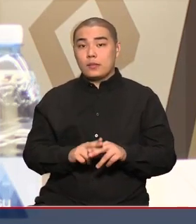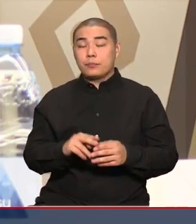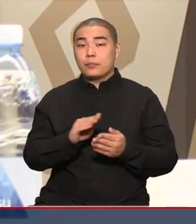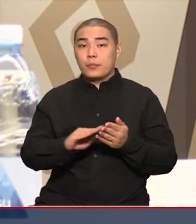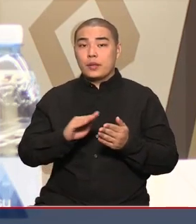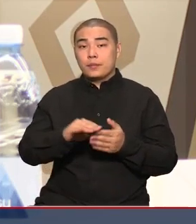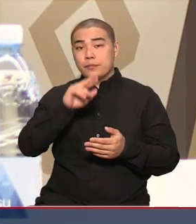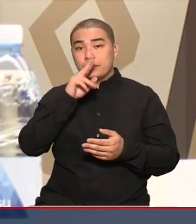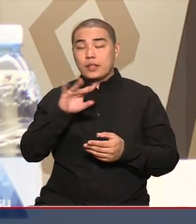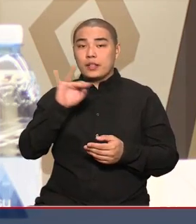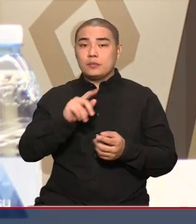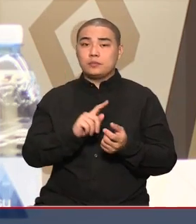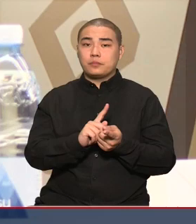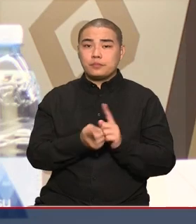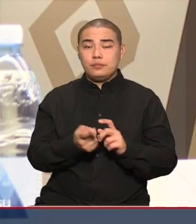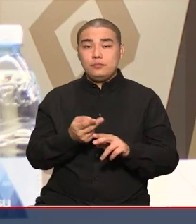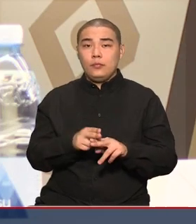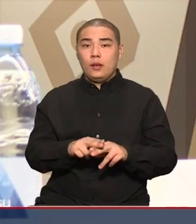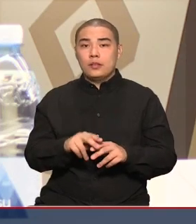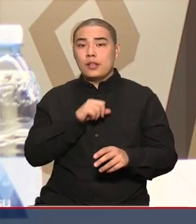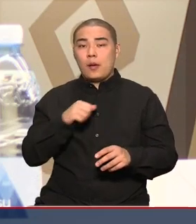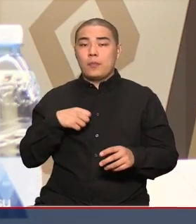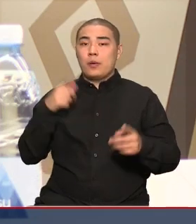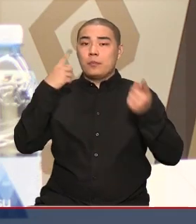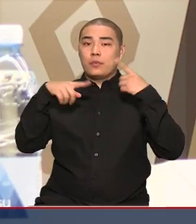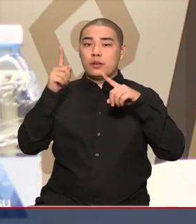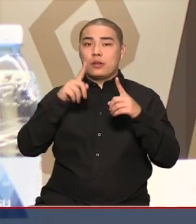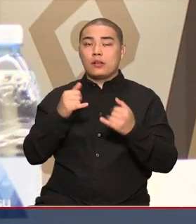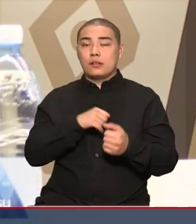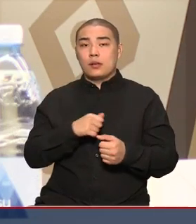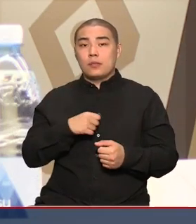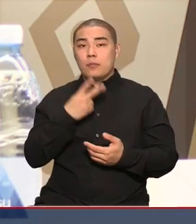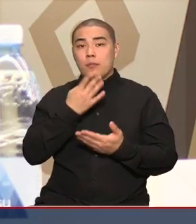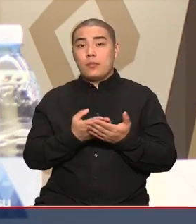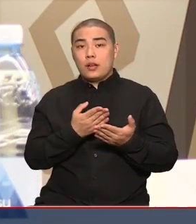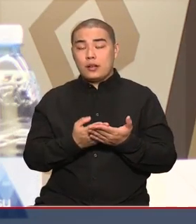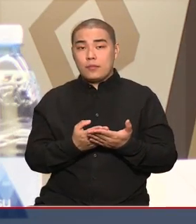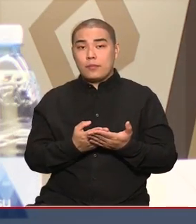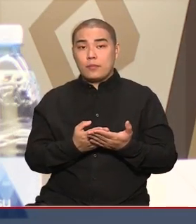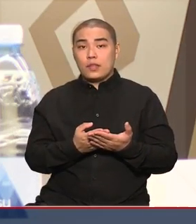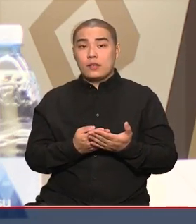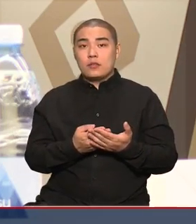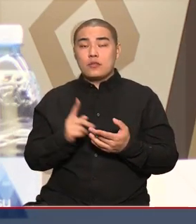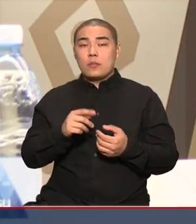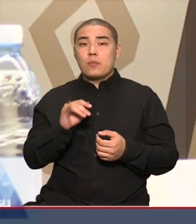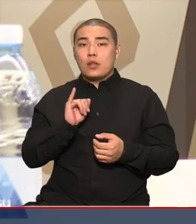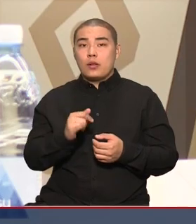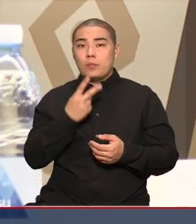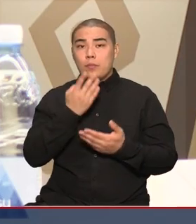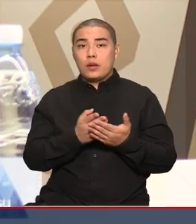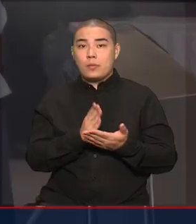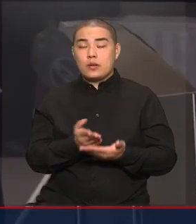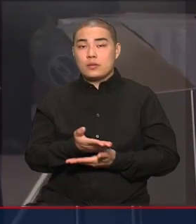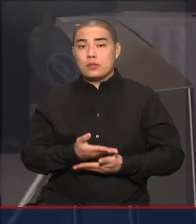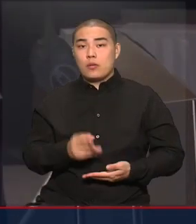бұзып, тарихын бұрмалап, ойдан жасалған тұлғаларға телу дейтін бір жаман үдеріс бар біздің